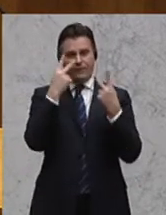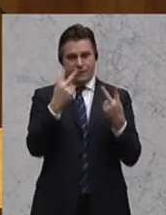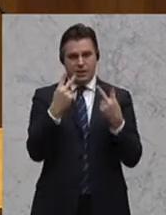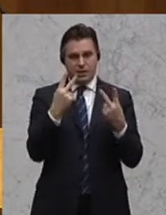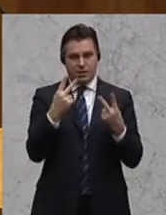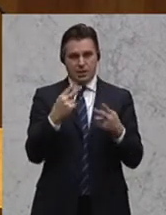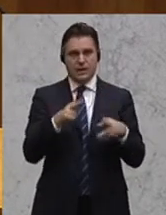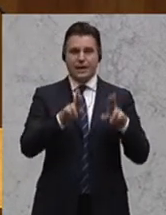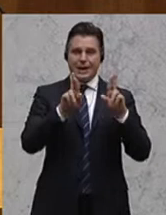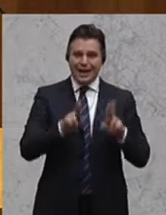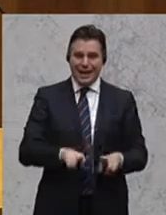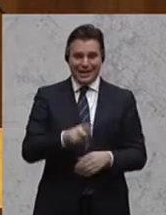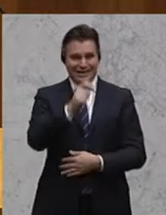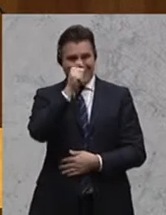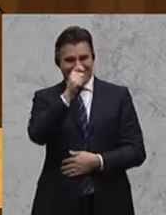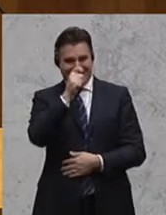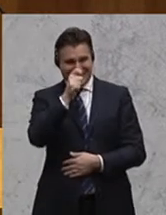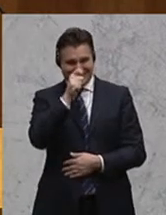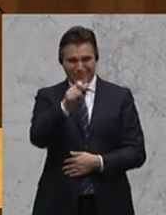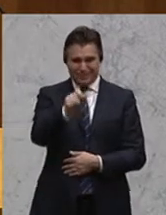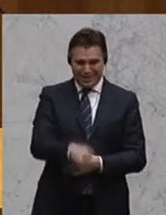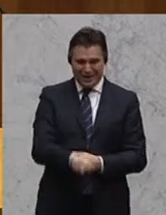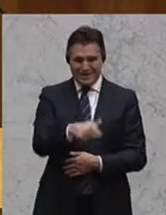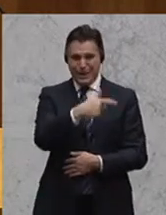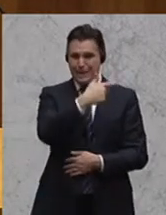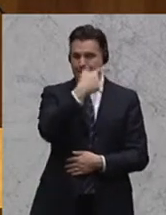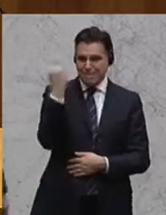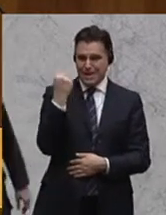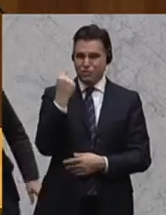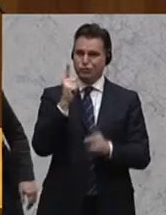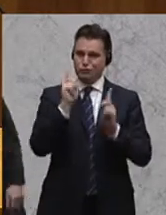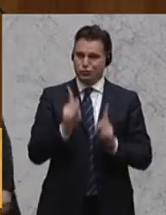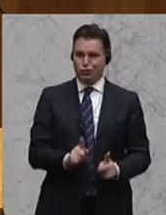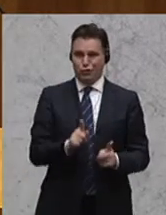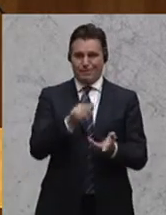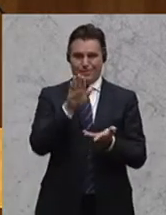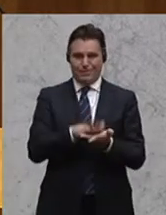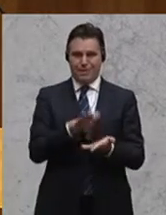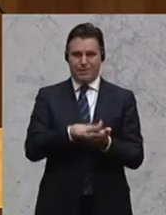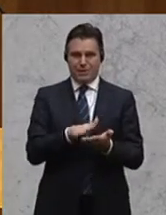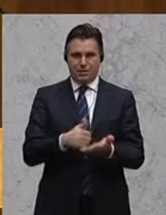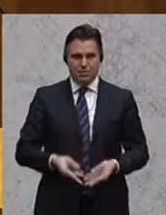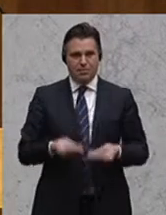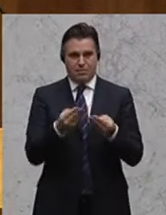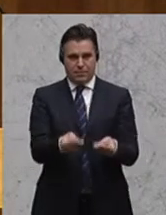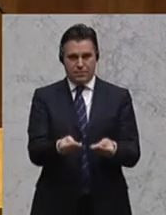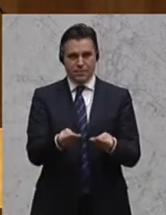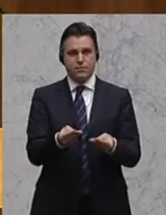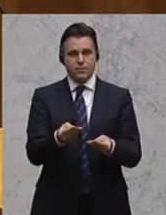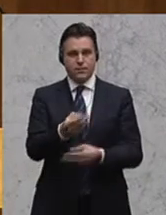Rechte und die Würde des künftigen Menschen, der hier auf die Welt kommt. Denn